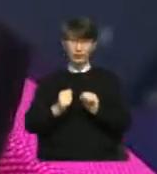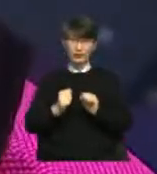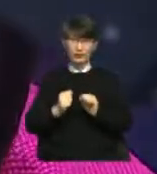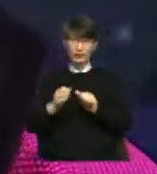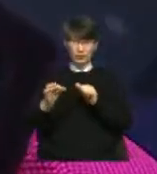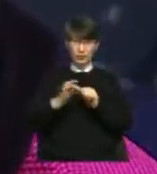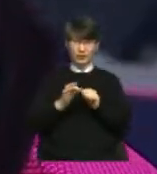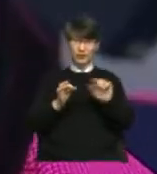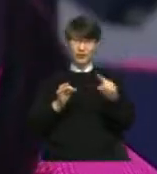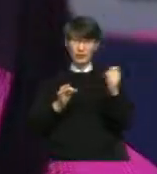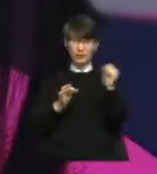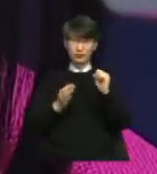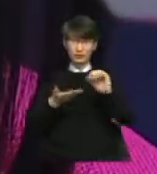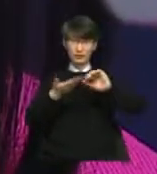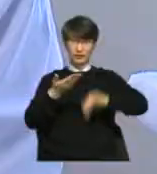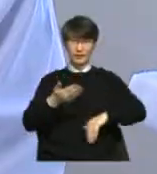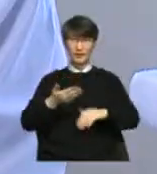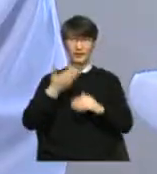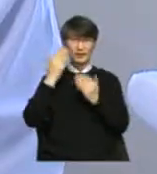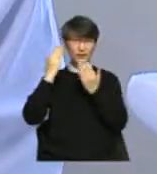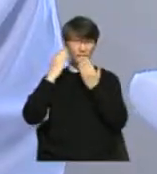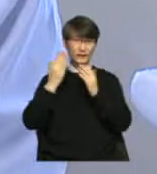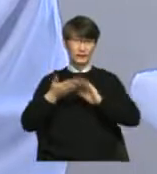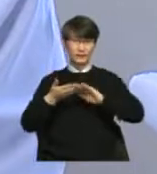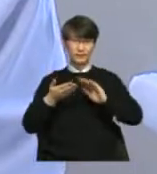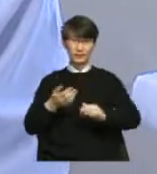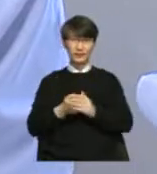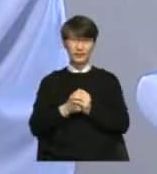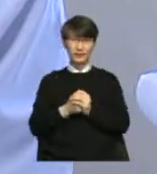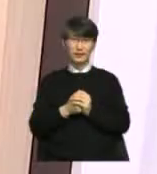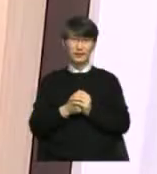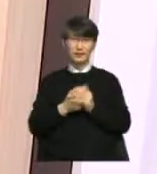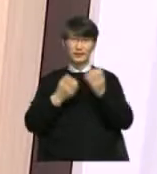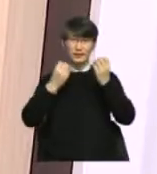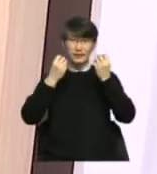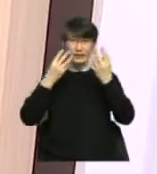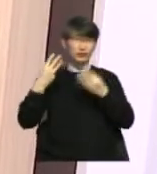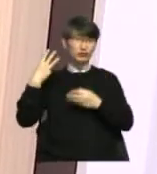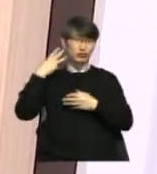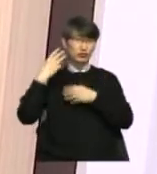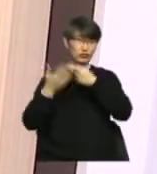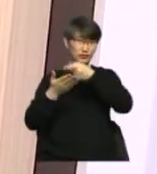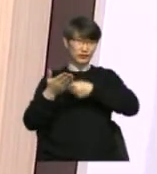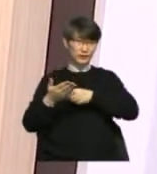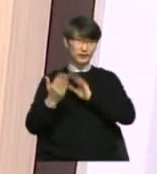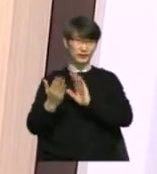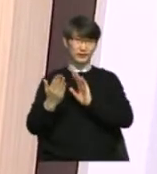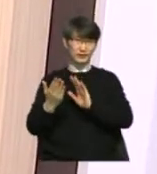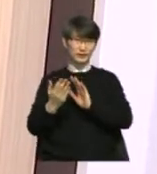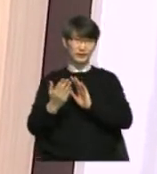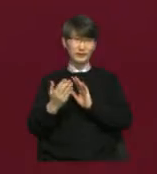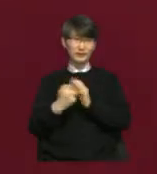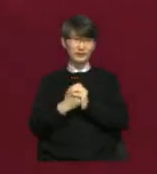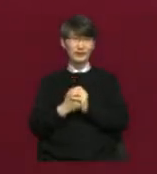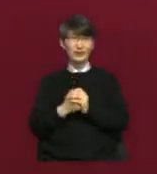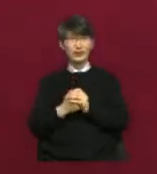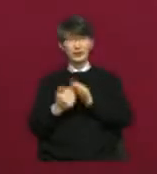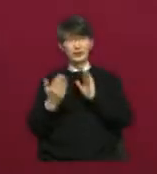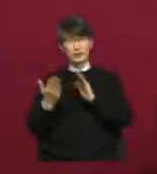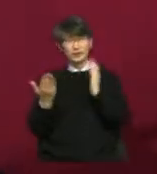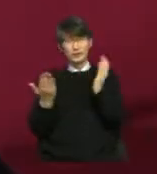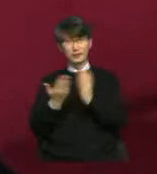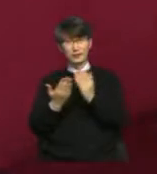중위소득 100% 이내 청각장애인입니다. 신규 이식수술의 지원 대상은 의료기관이 수술